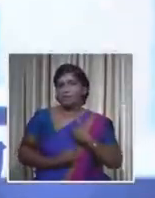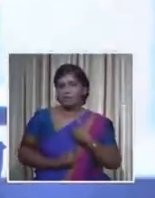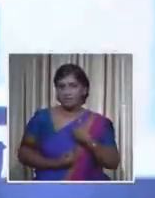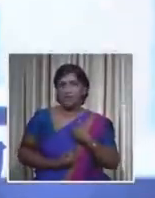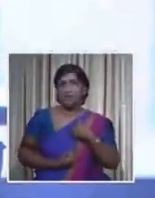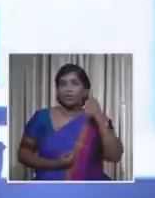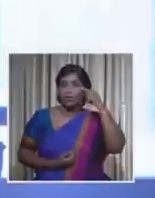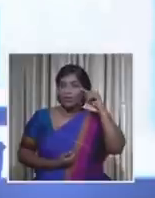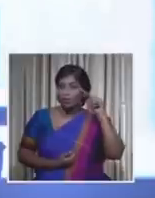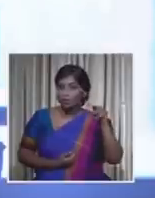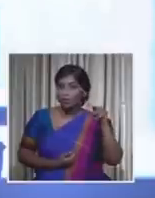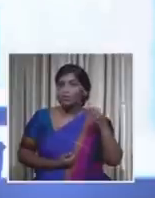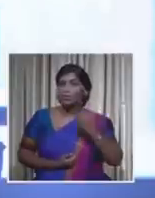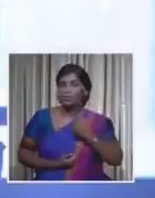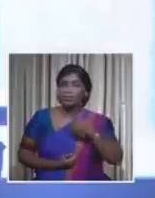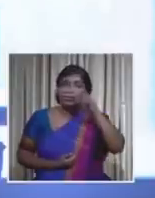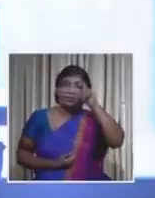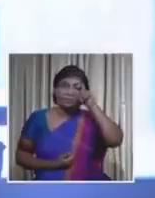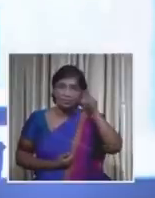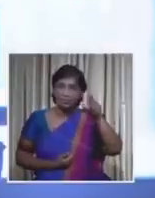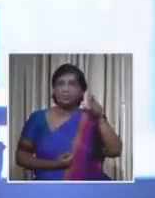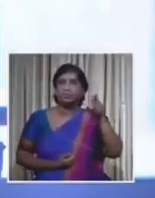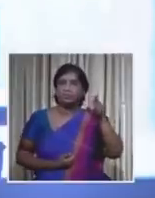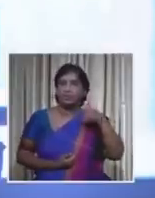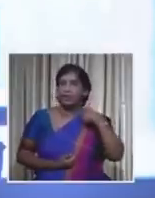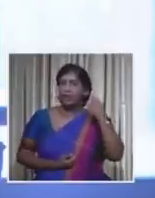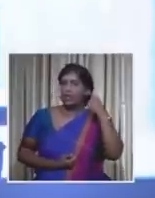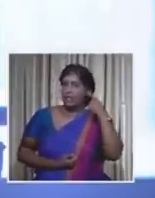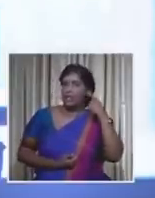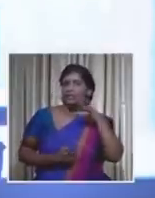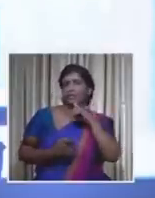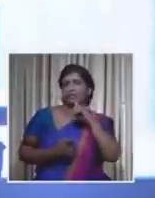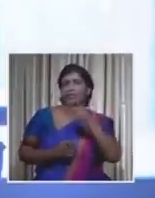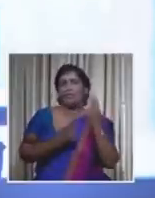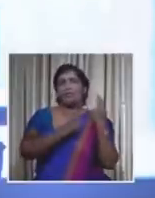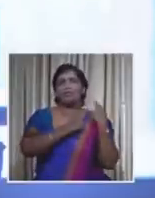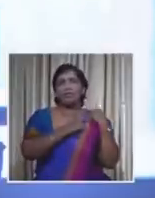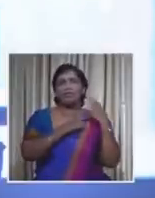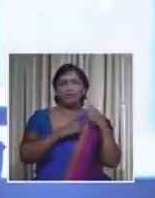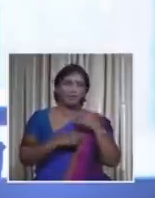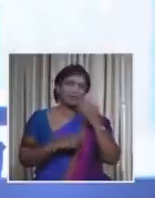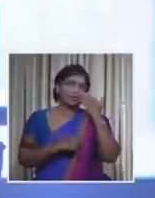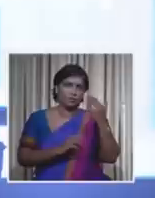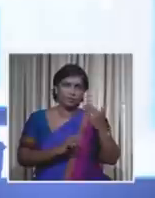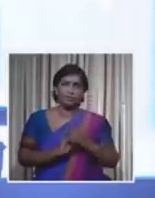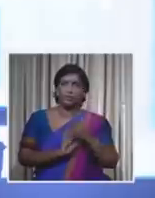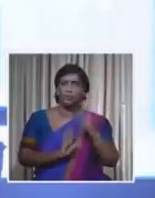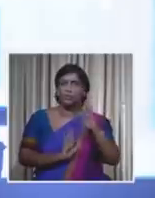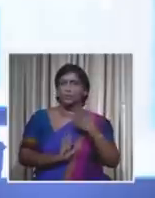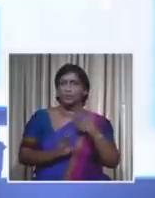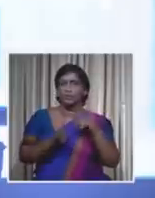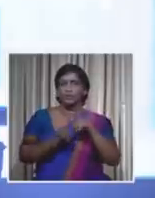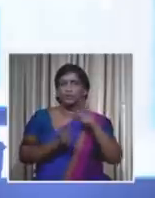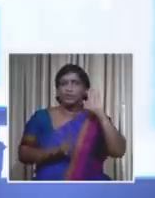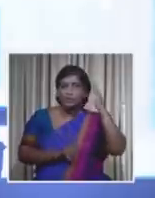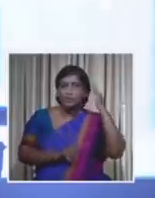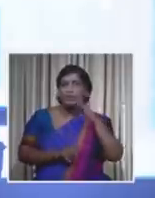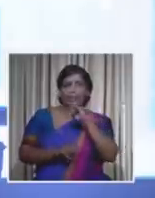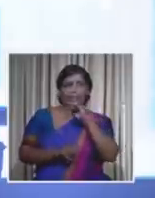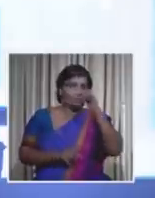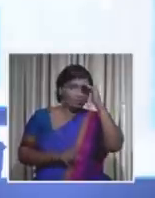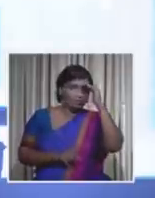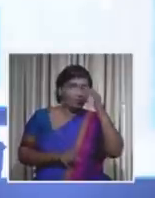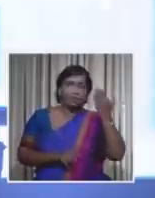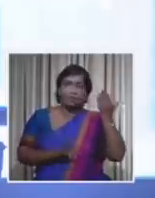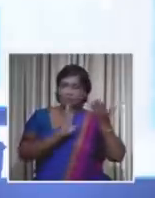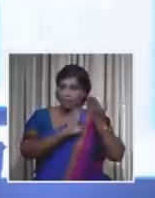ඒ වෙලාවේ මා දුටු දේ මට හිච්ච දේ කියන එක මගේ වගකීමක් ඇටින මා දකිනවා. විශේෂයෙන් ගරු කතානායකතුමනි